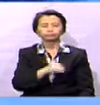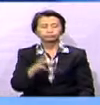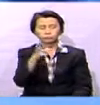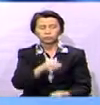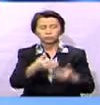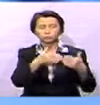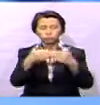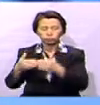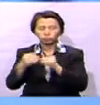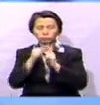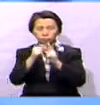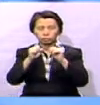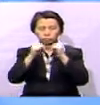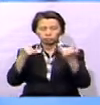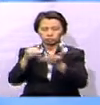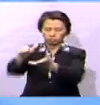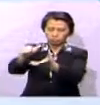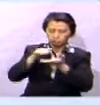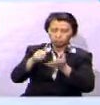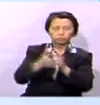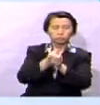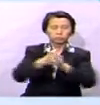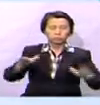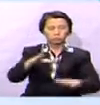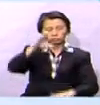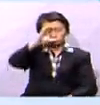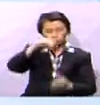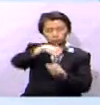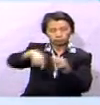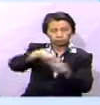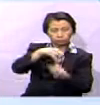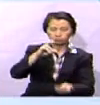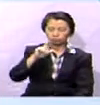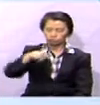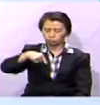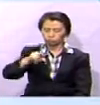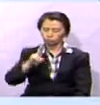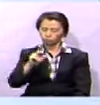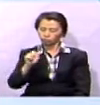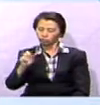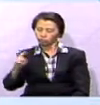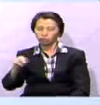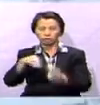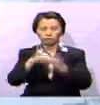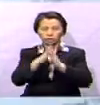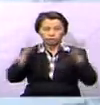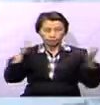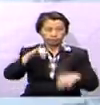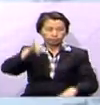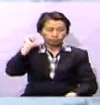serta susulan kenyataan Syarikat Pembekal Perkhidmatan Keselamatan Cyber Serantau Kuan Malaysia dalam sebuah akhbar tempatan